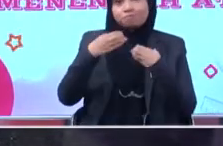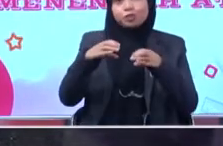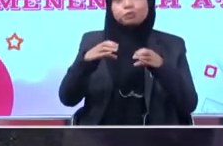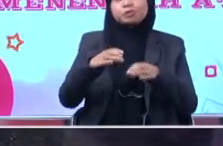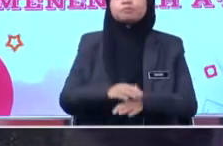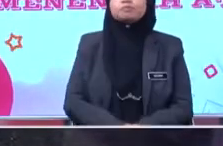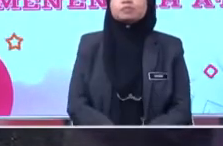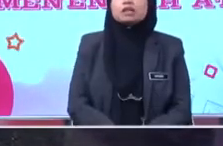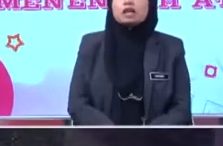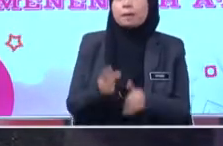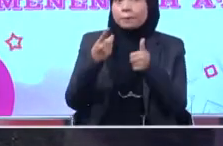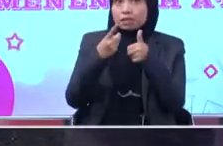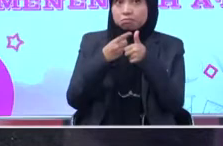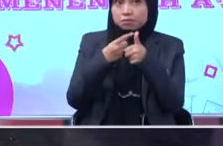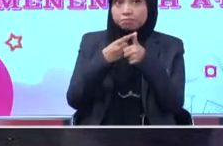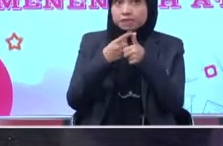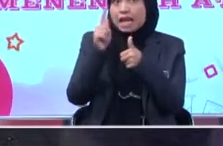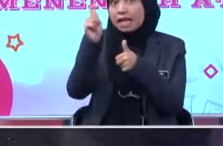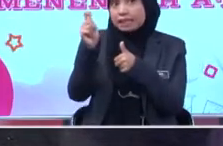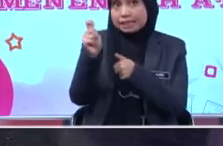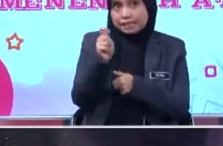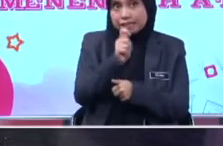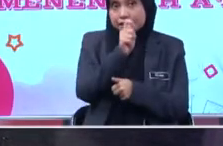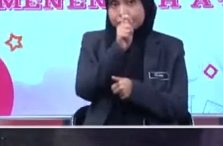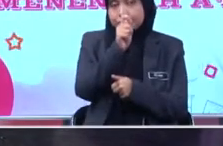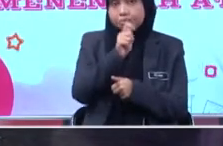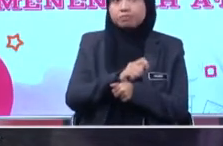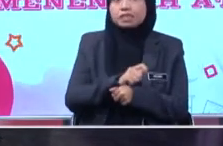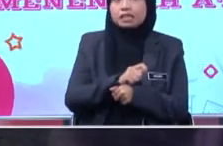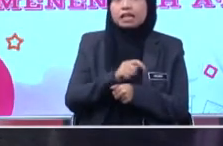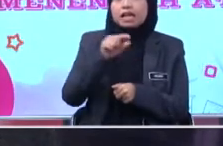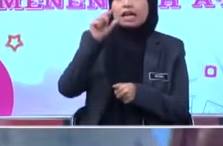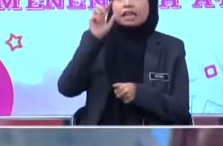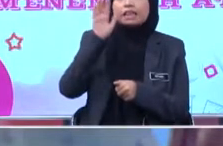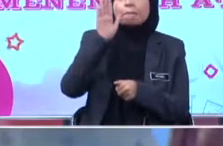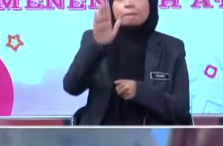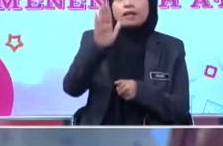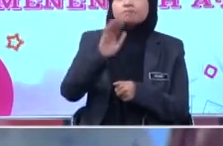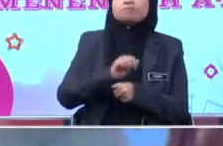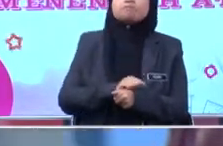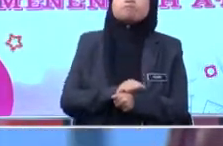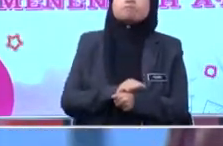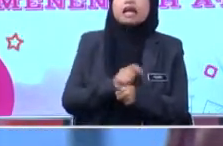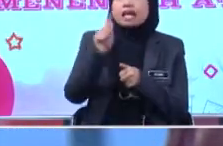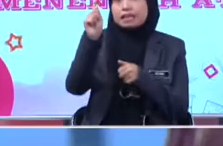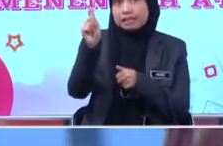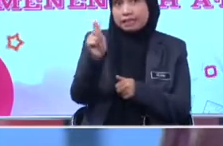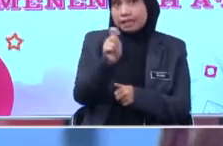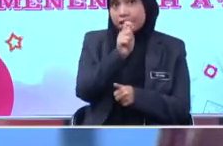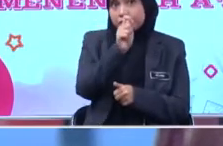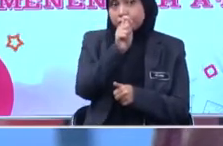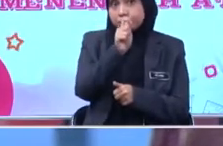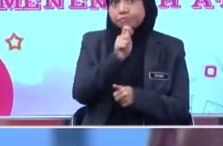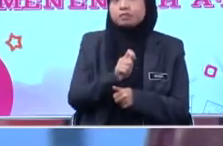pertama toh jadi setempat di serius tanpa Disitu baik ta ta Halo